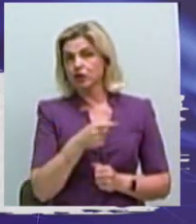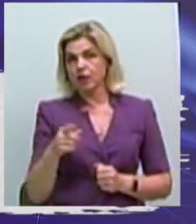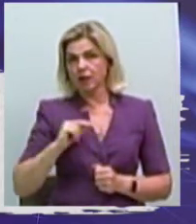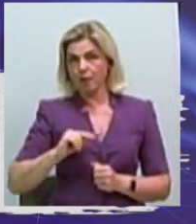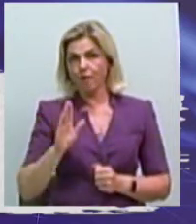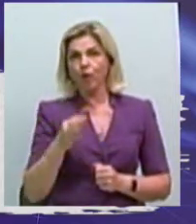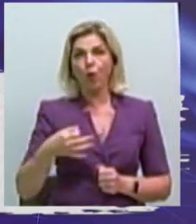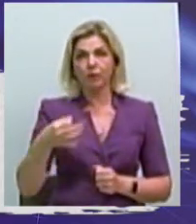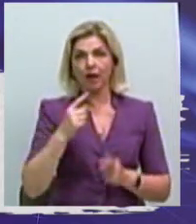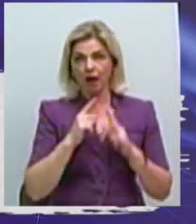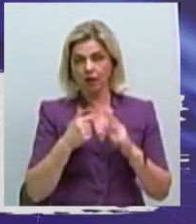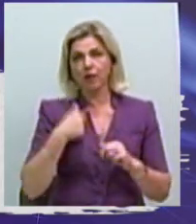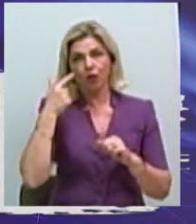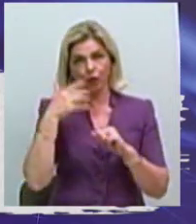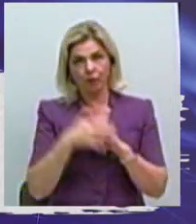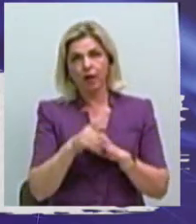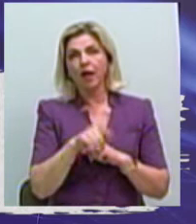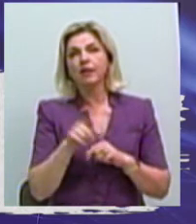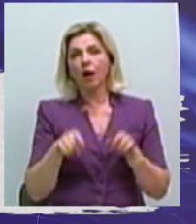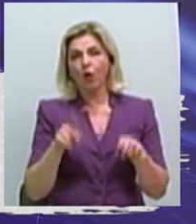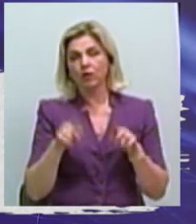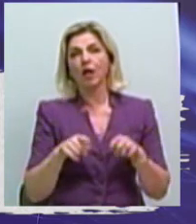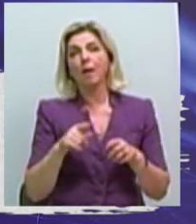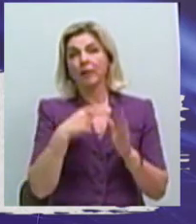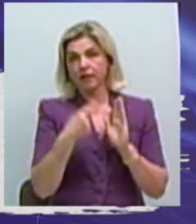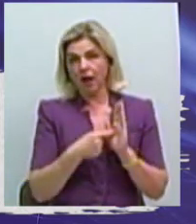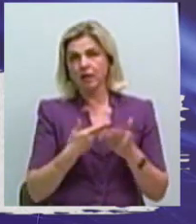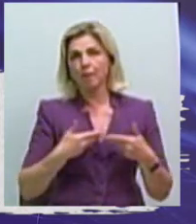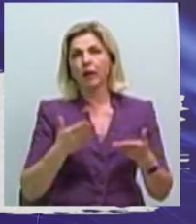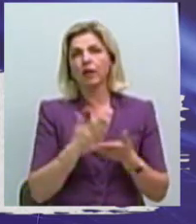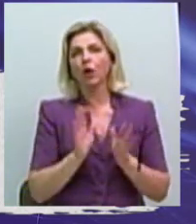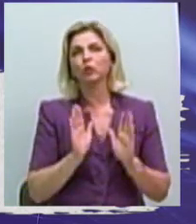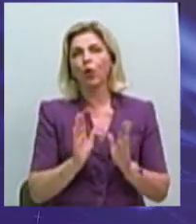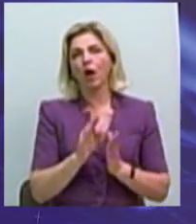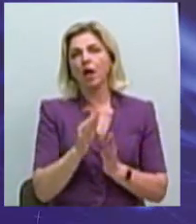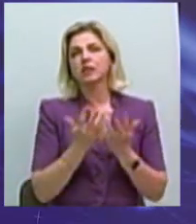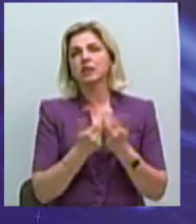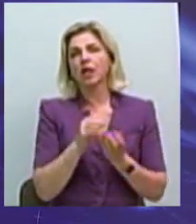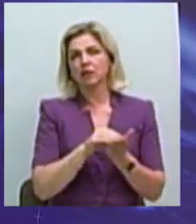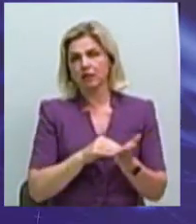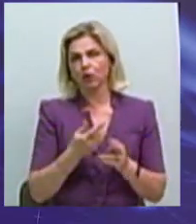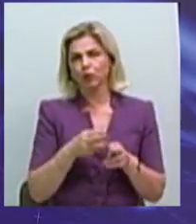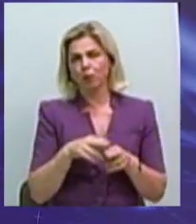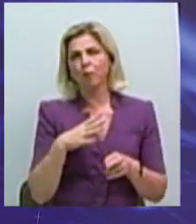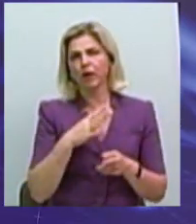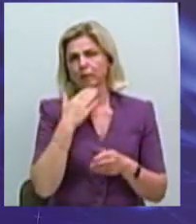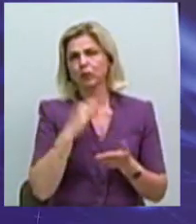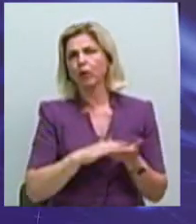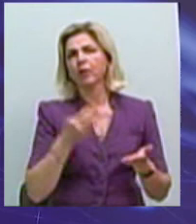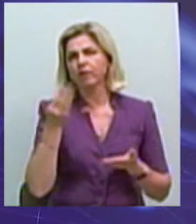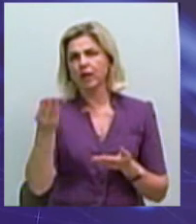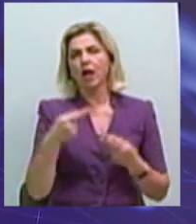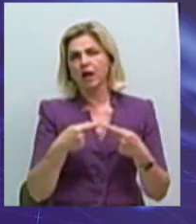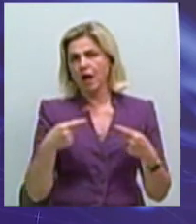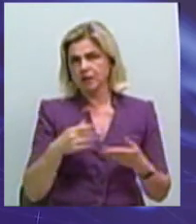раді я зрозумів, що в деяких питаннях ми є виключно статистами. Тому ми писали дуже багато звернень до Верховної Ради. Це стосується і доріг, і